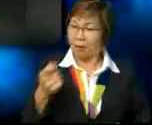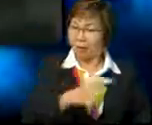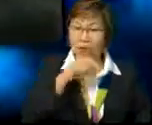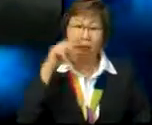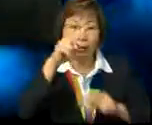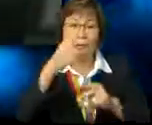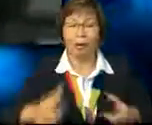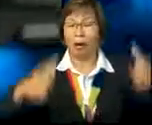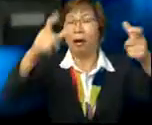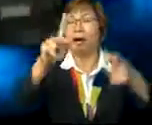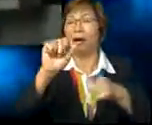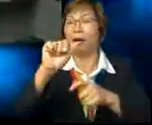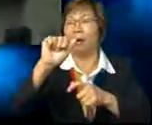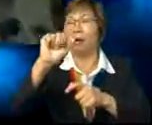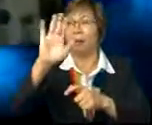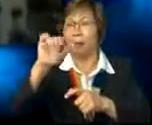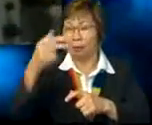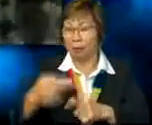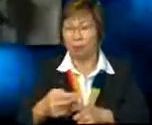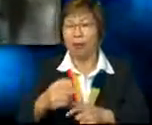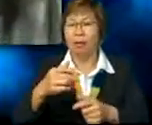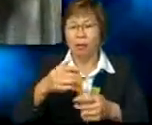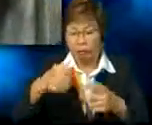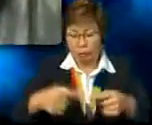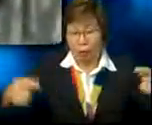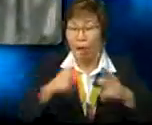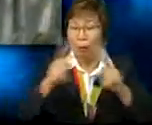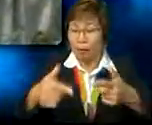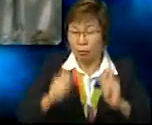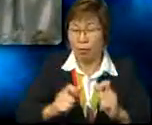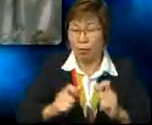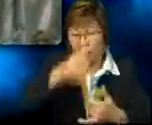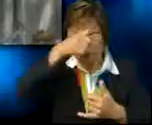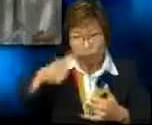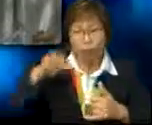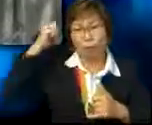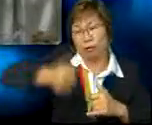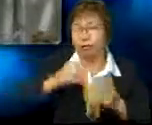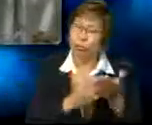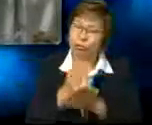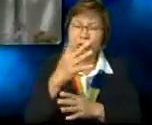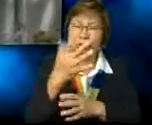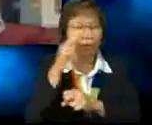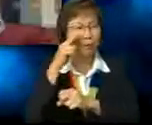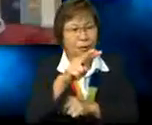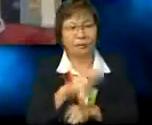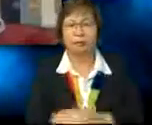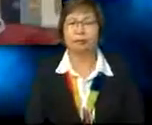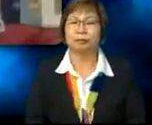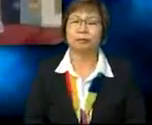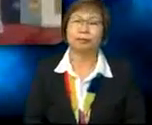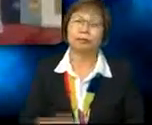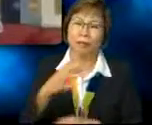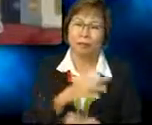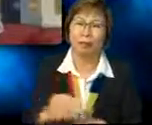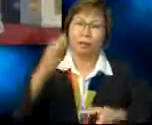dia punya keputusan tu amat cepat. Katakanlah saya buat pembedahan hari ni, besok buka mata insya-Allah terus dapat melihat dengan cepat, ya.